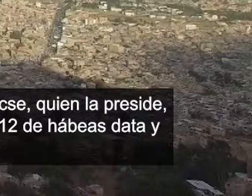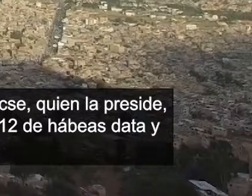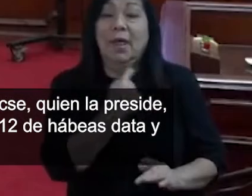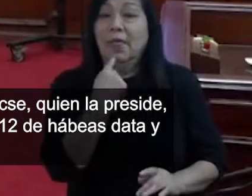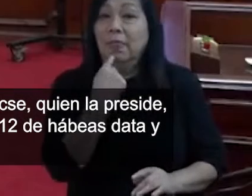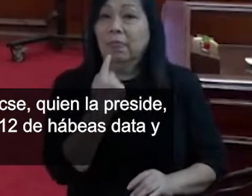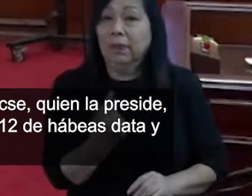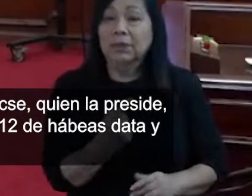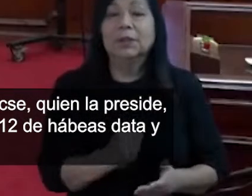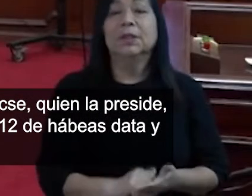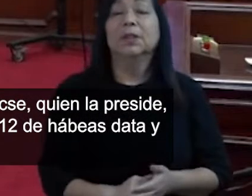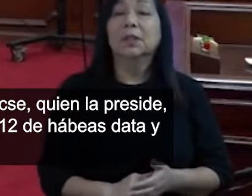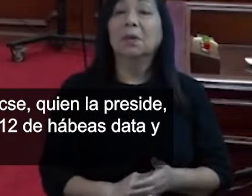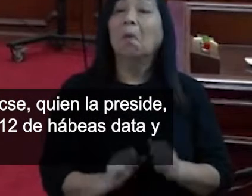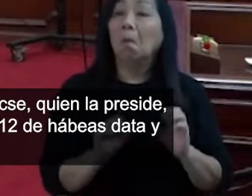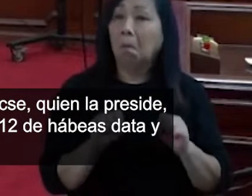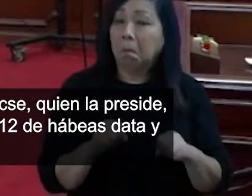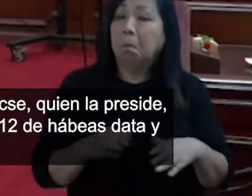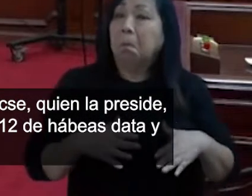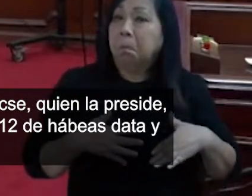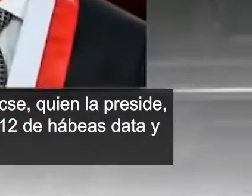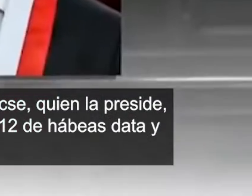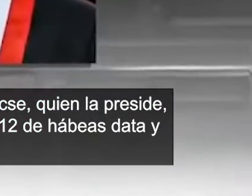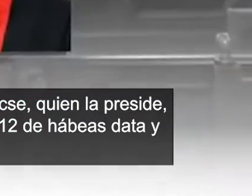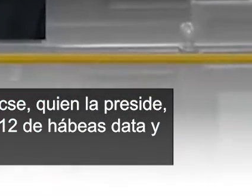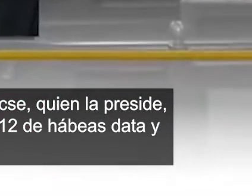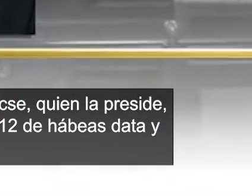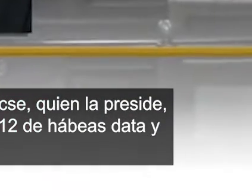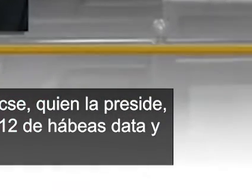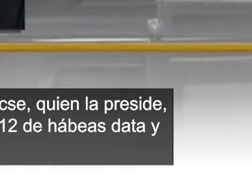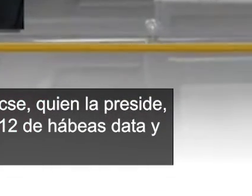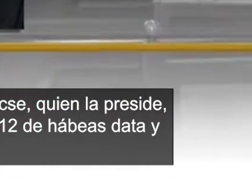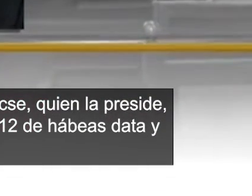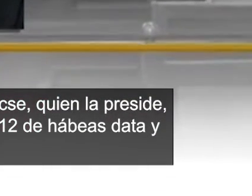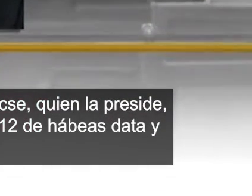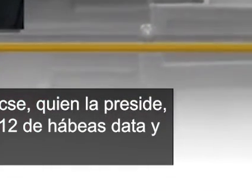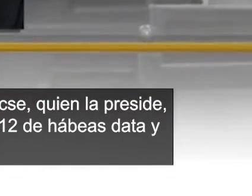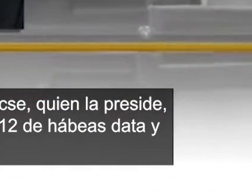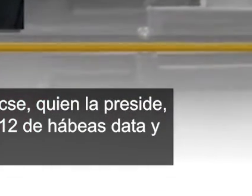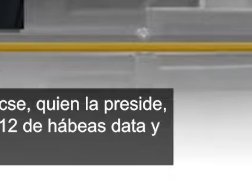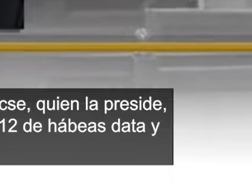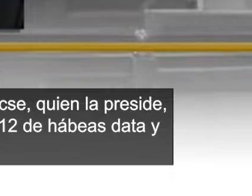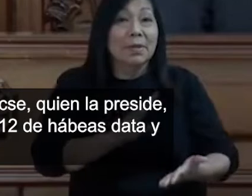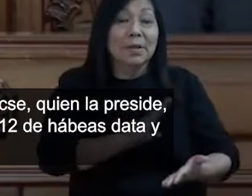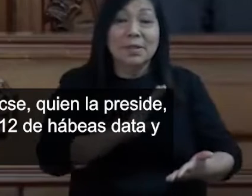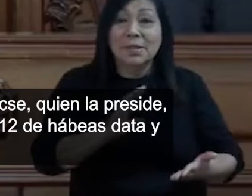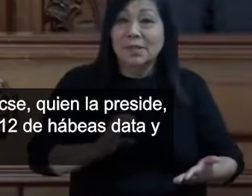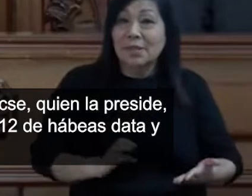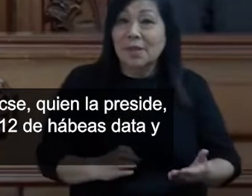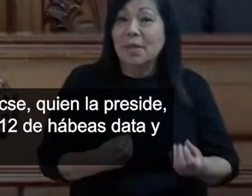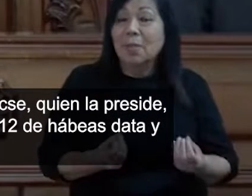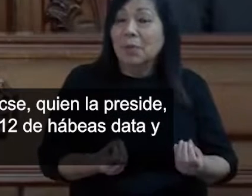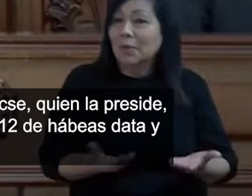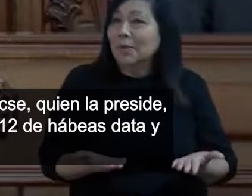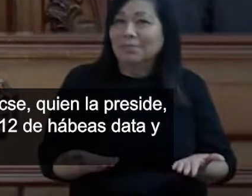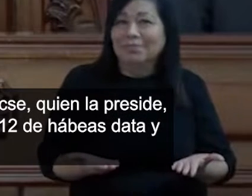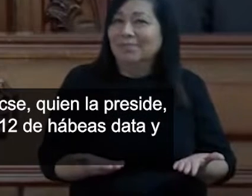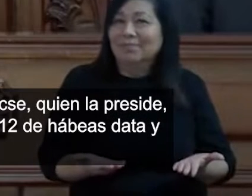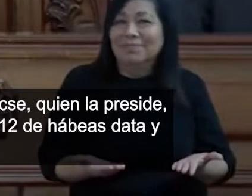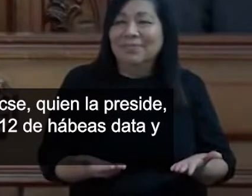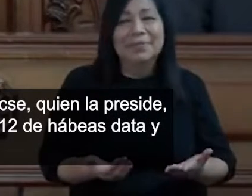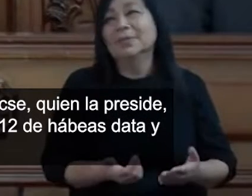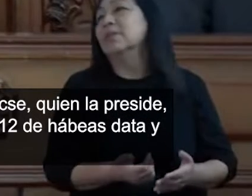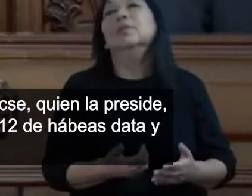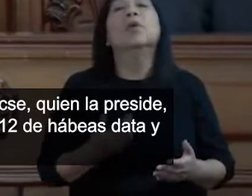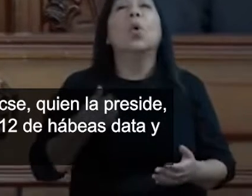mañakuykunata. Miércoles chunka pichkayuj punchaw junio killam, iskaykaj salapi juñuranakunku, umayij Gustavo